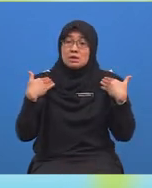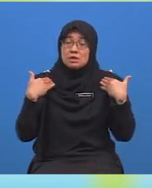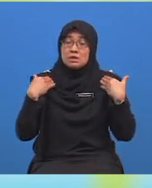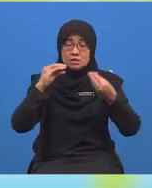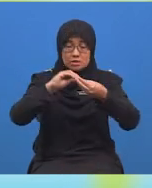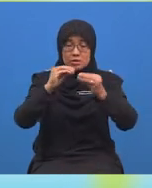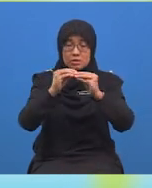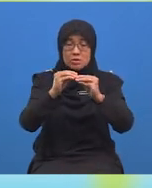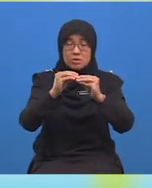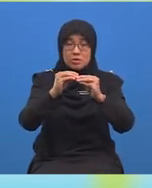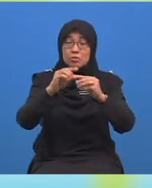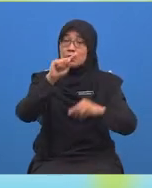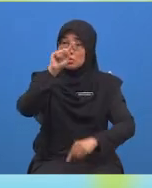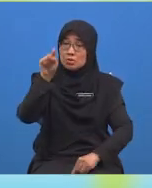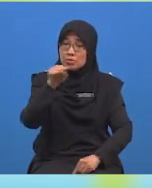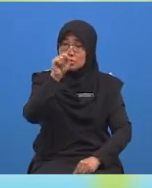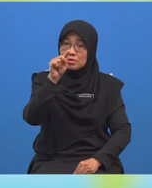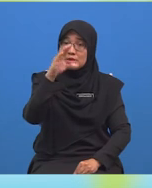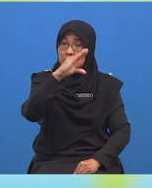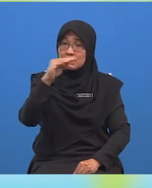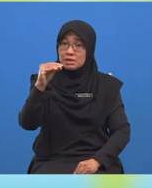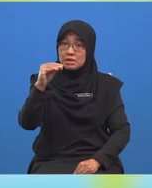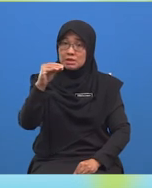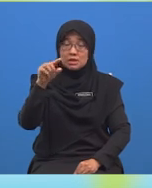nombor bulat dan perpuluhan, iaitu